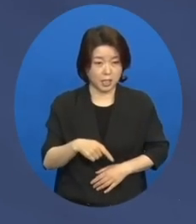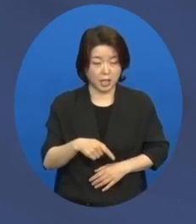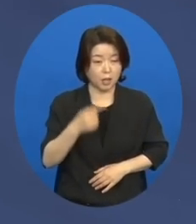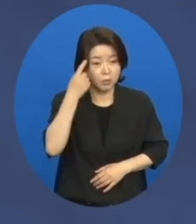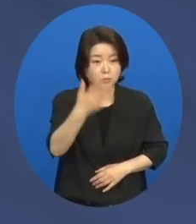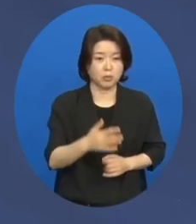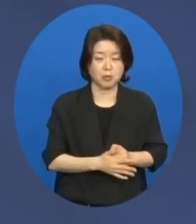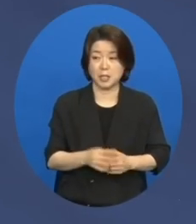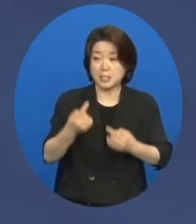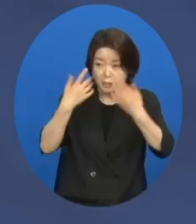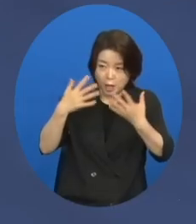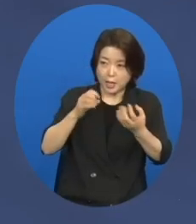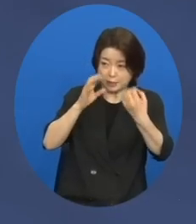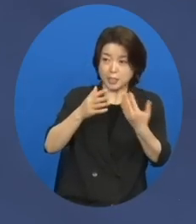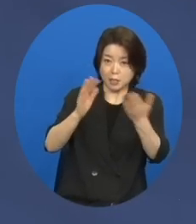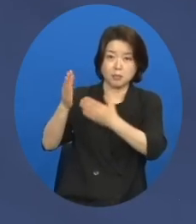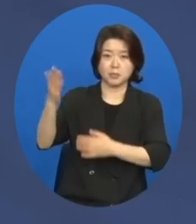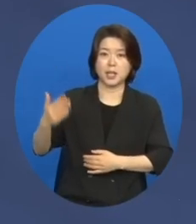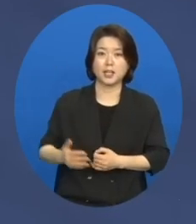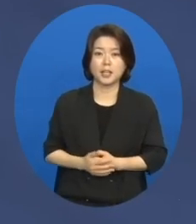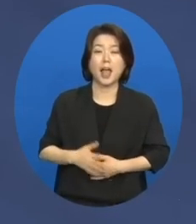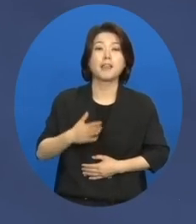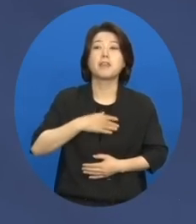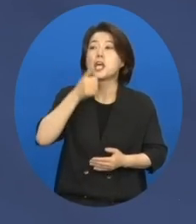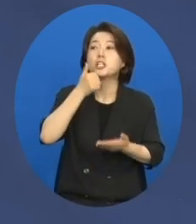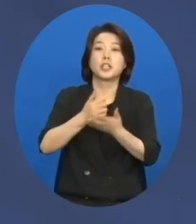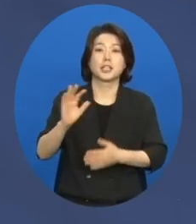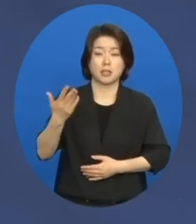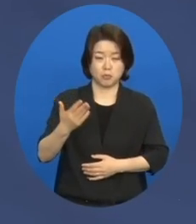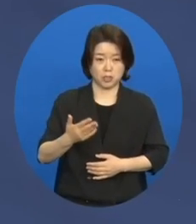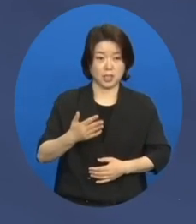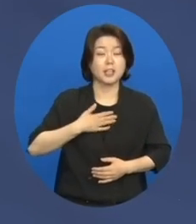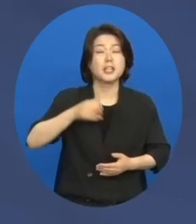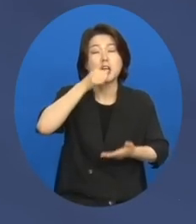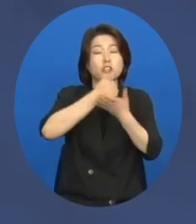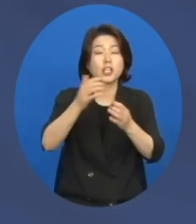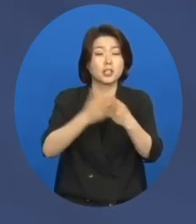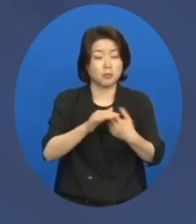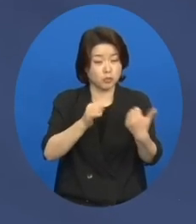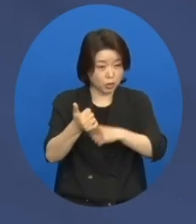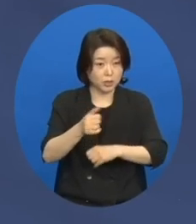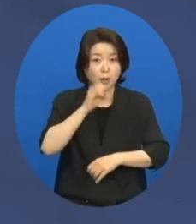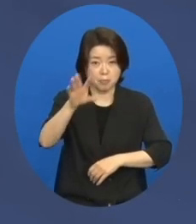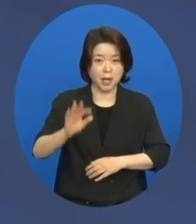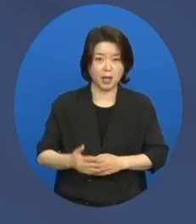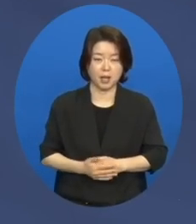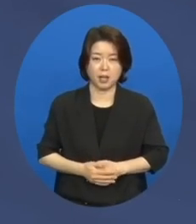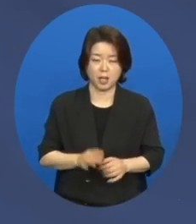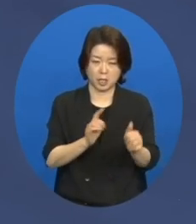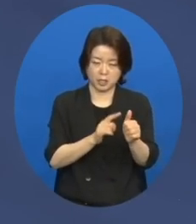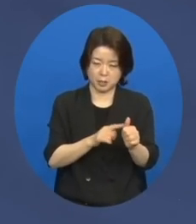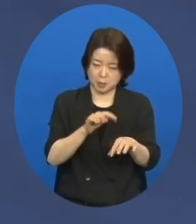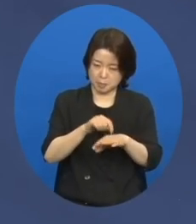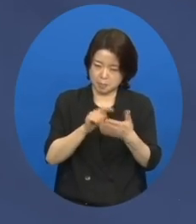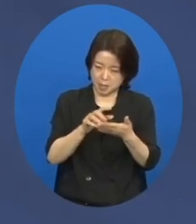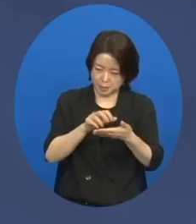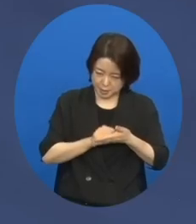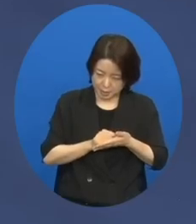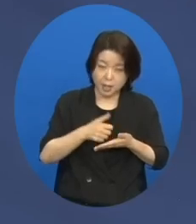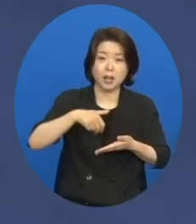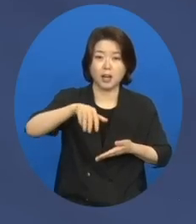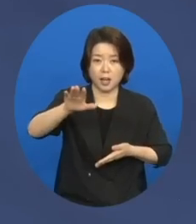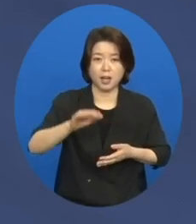대답하면 된다고. 내 죄 때문이라고 그래. 내 죄 때문이라고. 신랑이 그 말을 마음에 꼭 담고